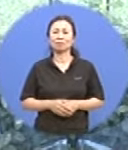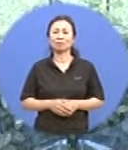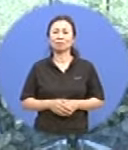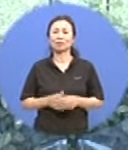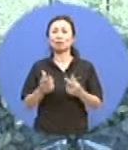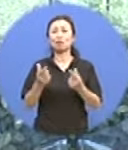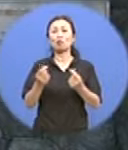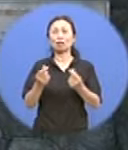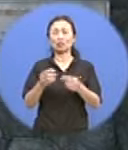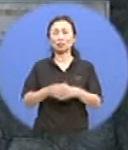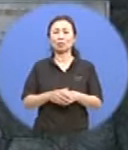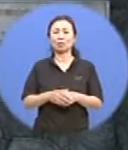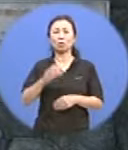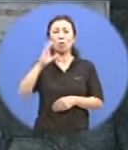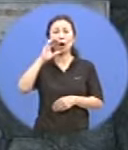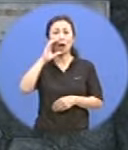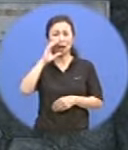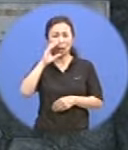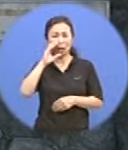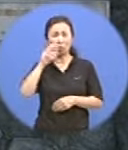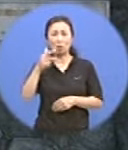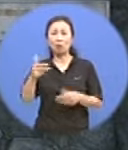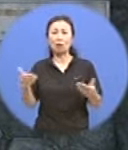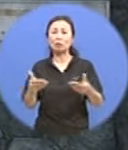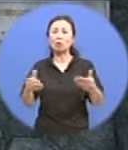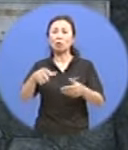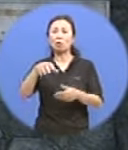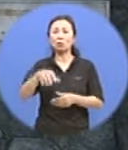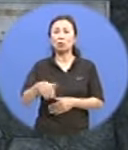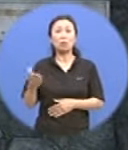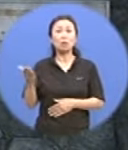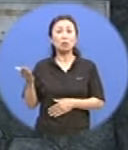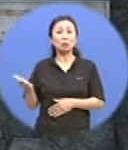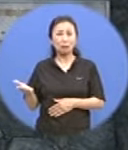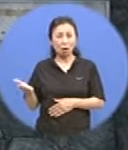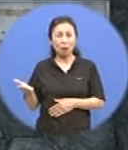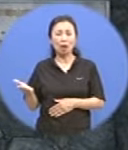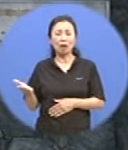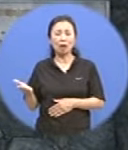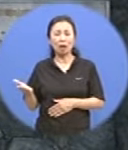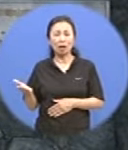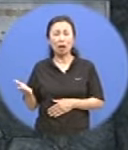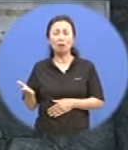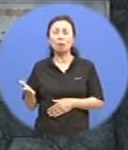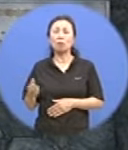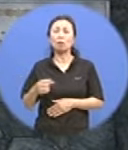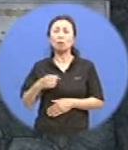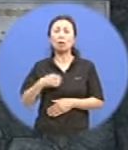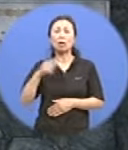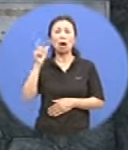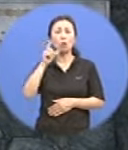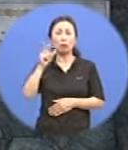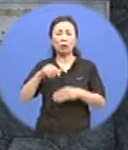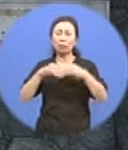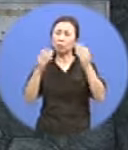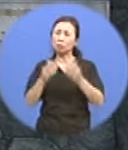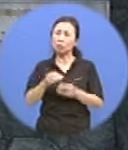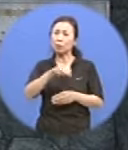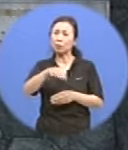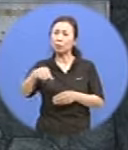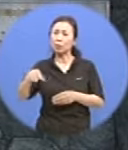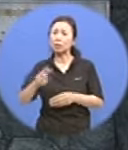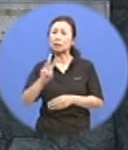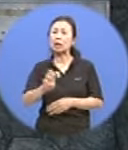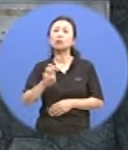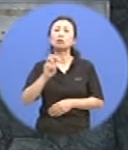はい、この和歌山事業場というのは我々まあ、日本海外含めてですね、33の事業場それから拠点ありますけども、